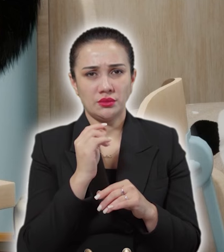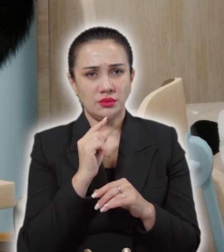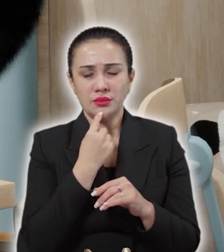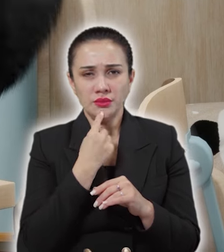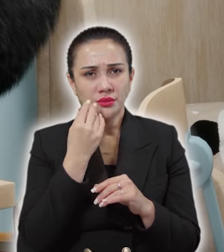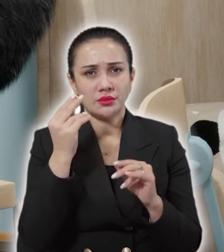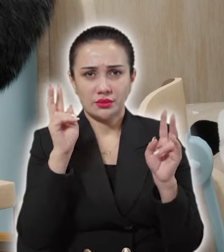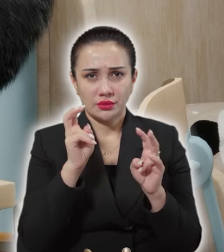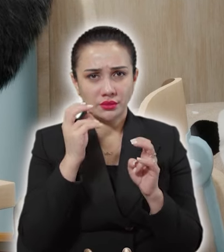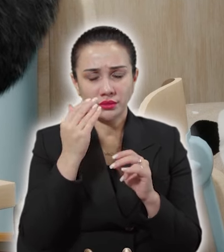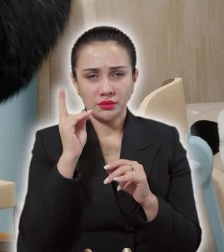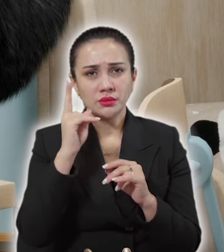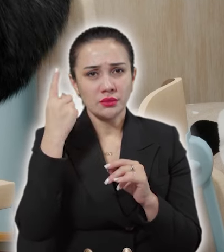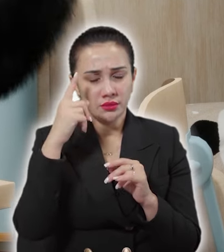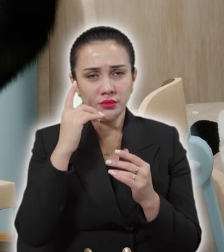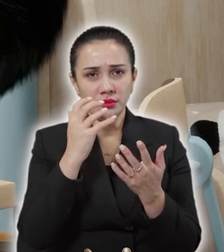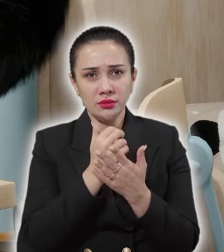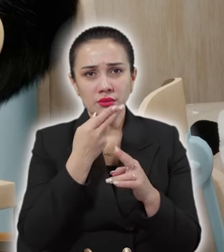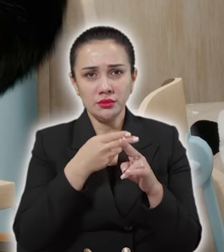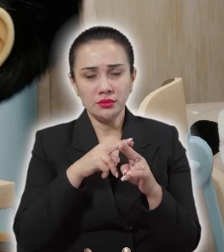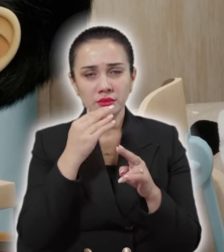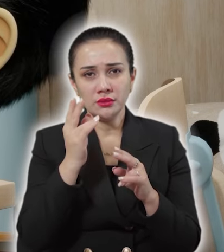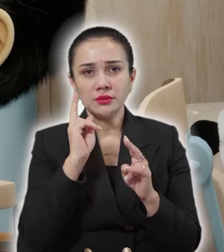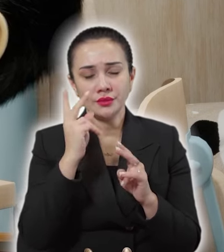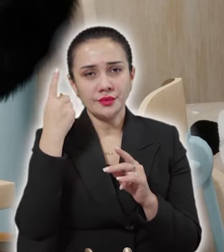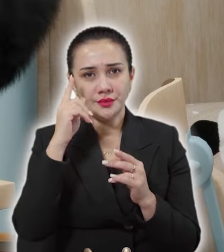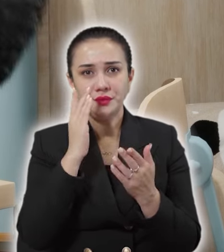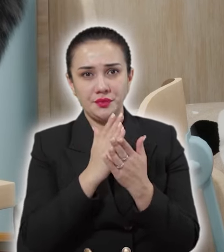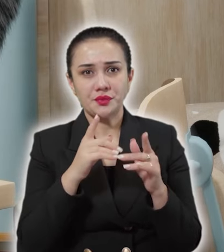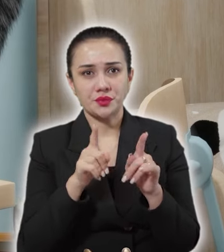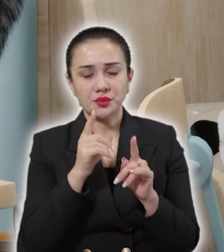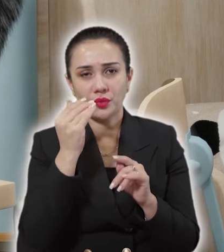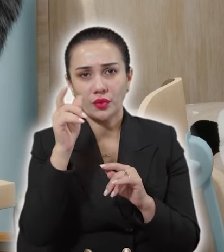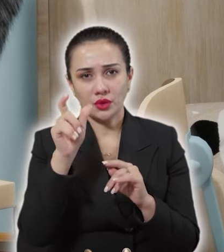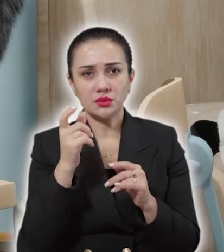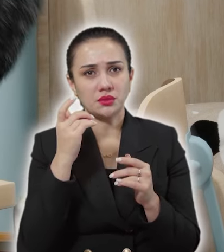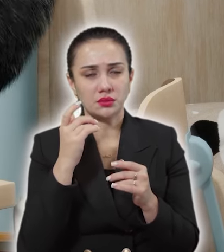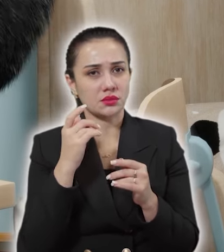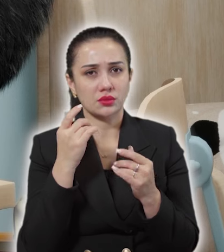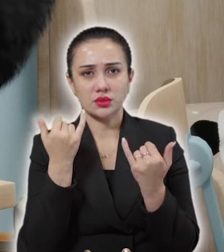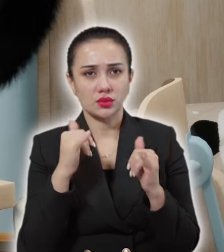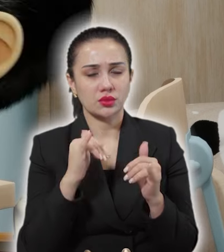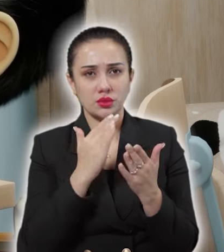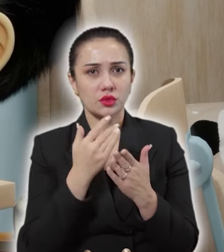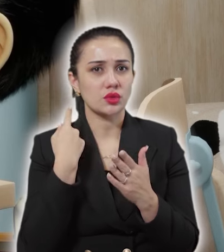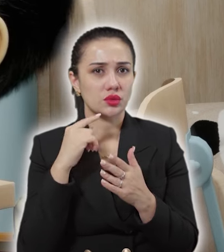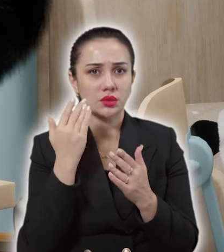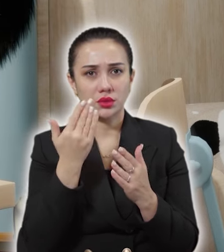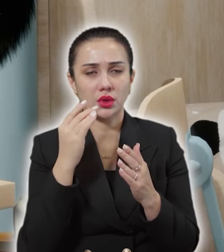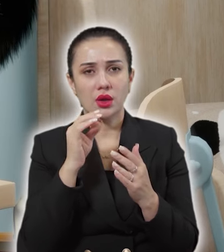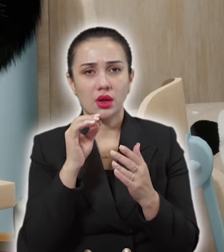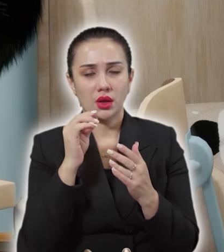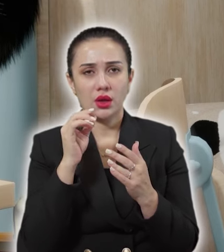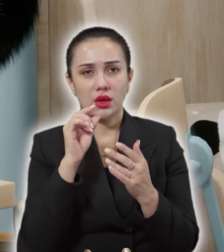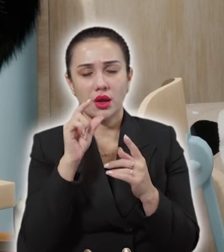o'tganmiz. Biram qiyin mavzu ekan, ey. Kim o'ylab topgan buni? Lekin kim o'ylab topgan bo'lsa ham shu odamga 5 ketdim.